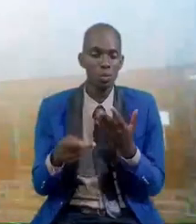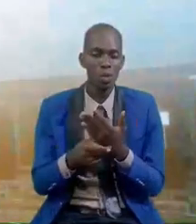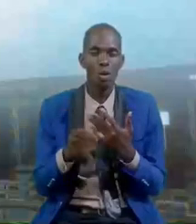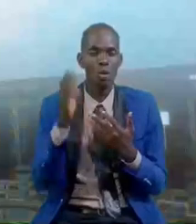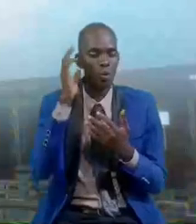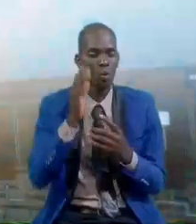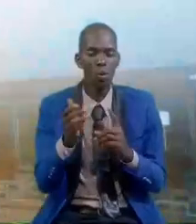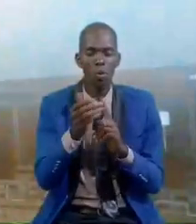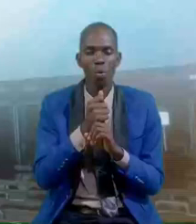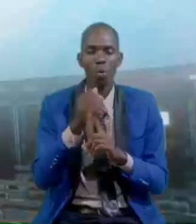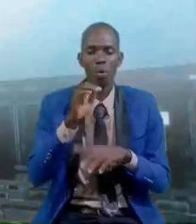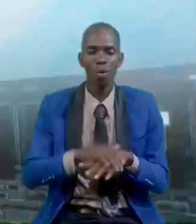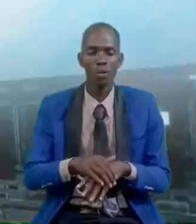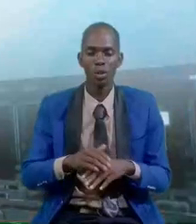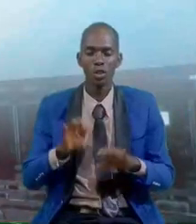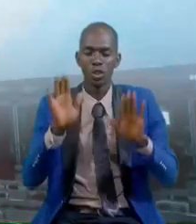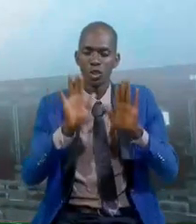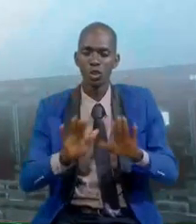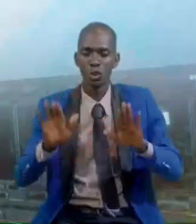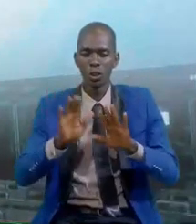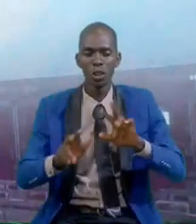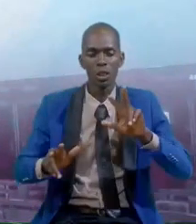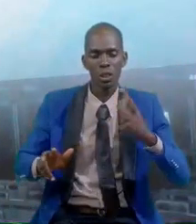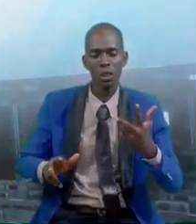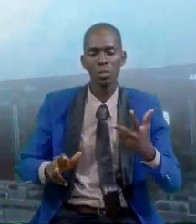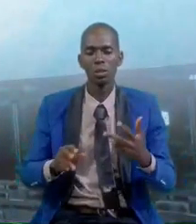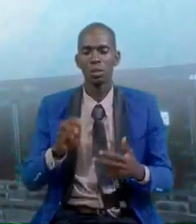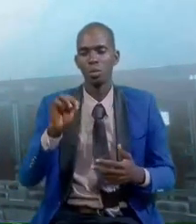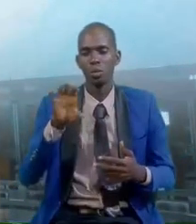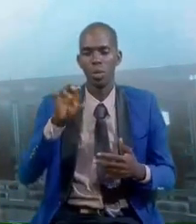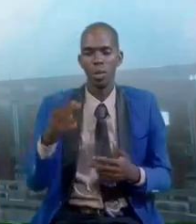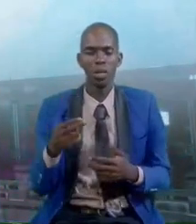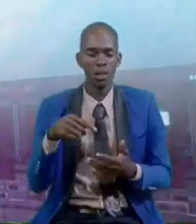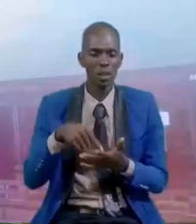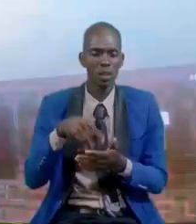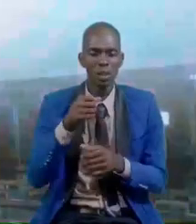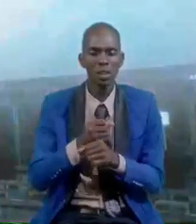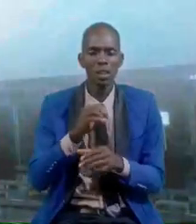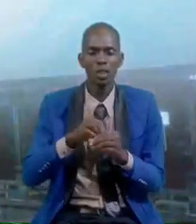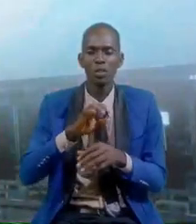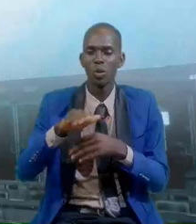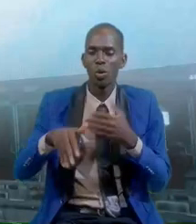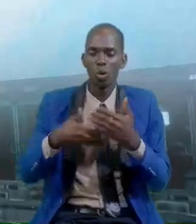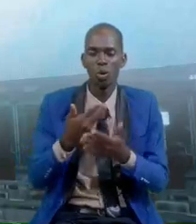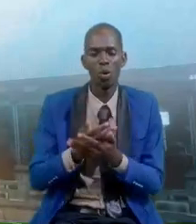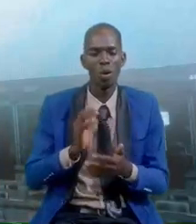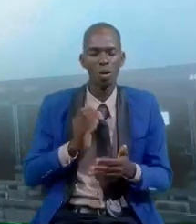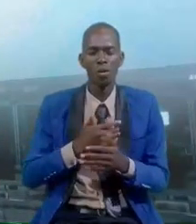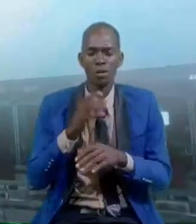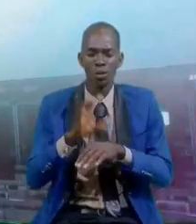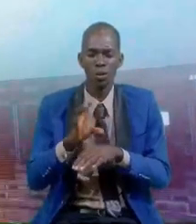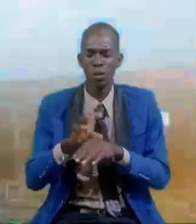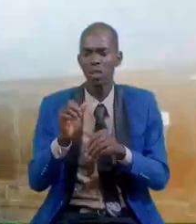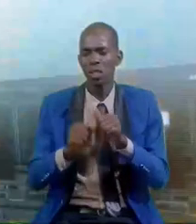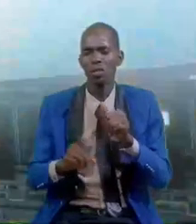Et ce sera le dimanche 3 mars 2024 dans toutes nos églises de par le monde.